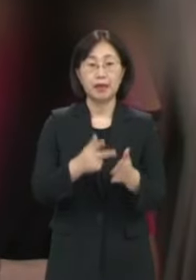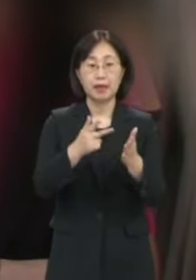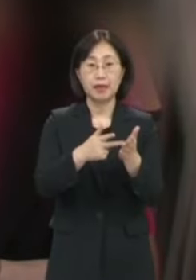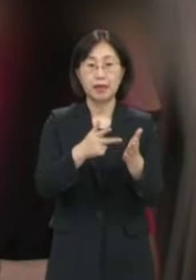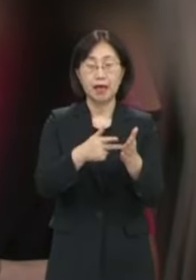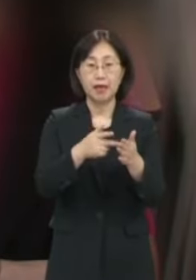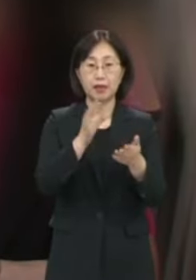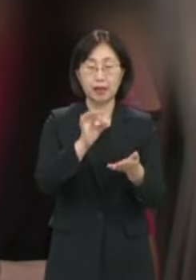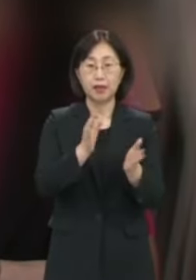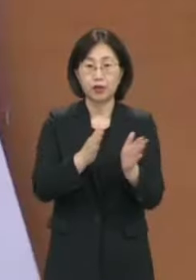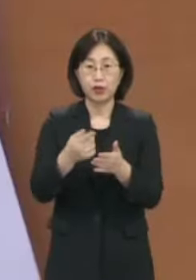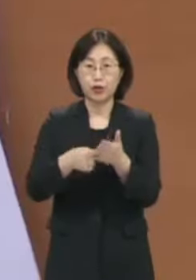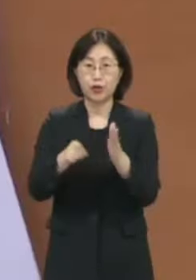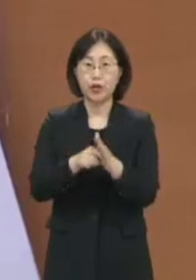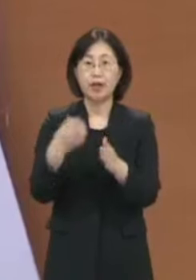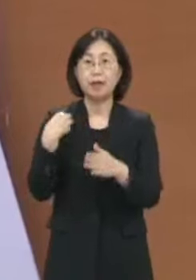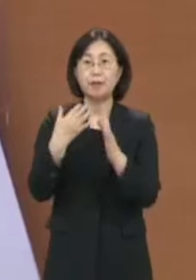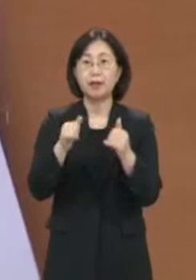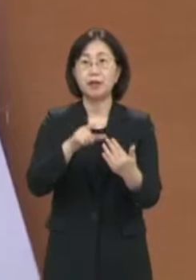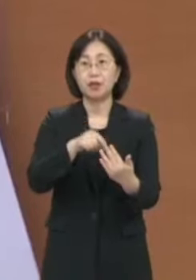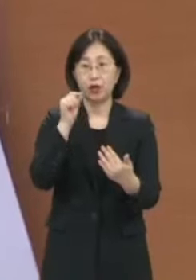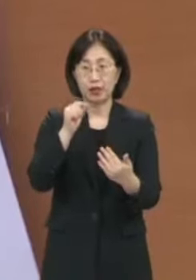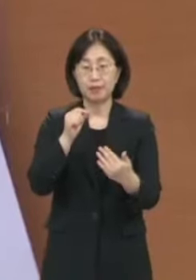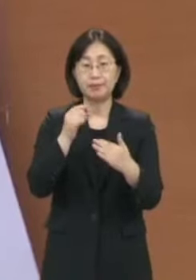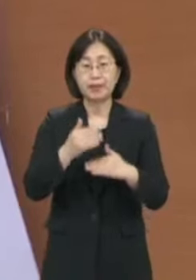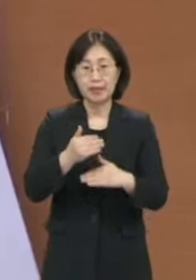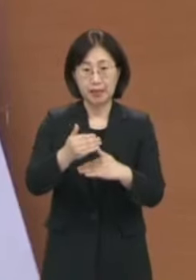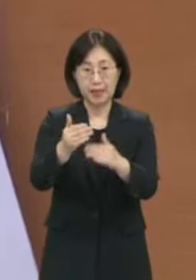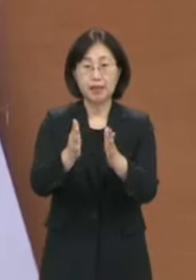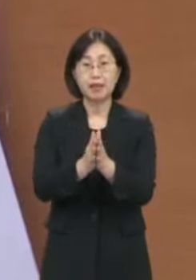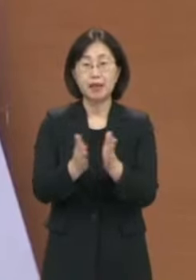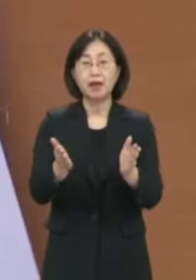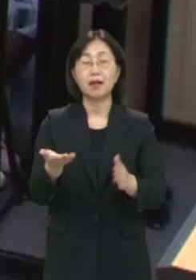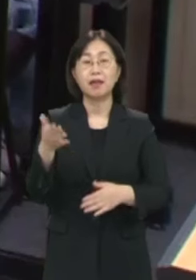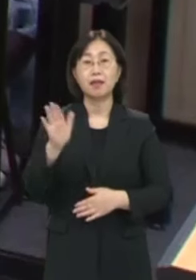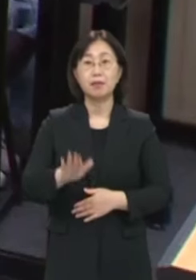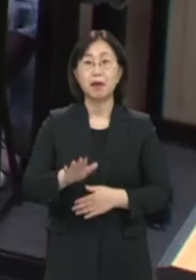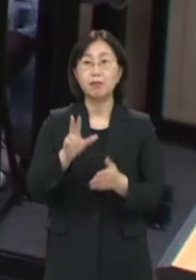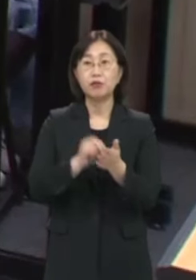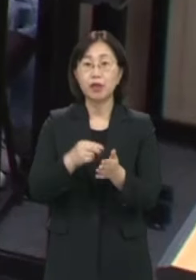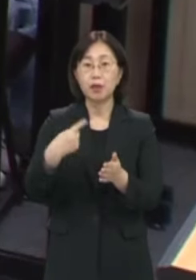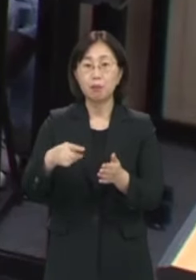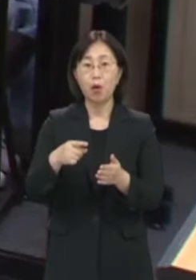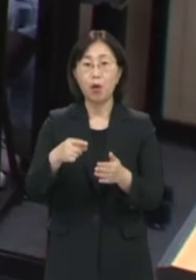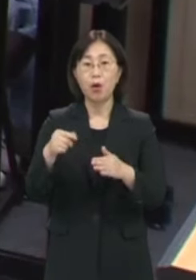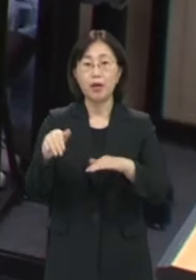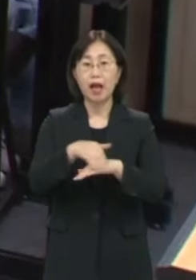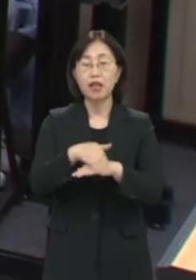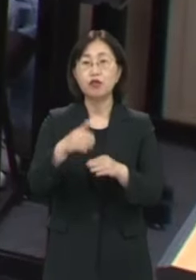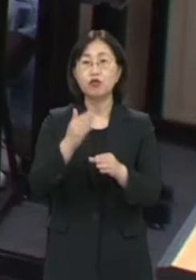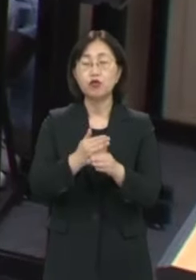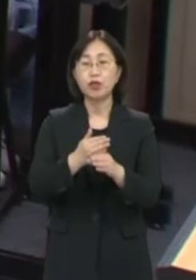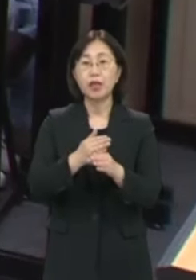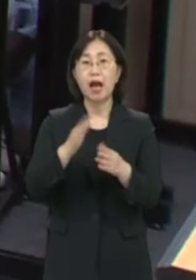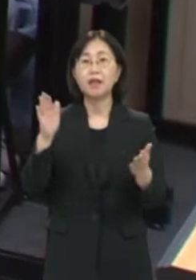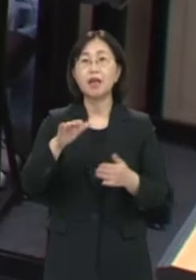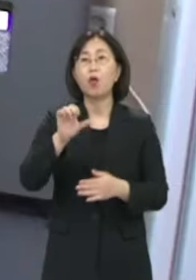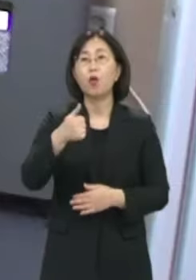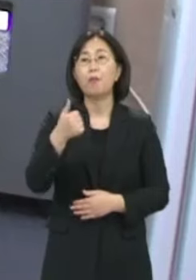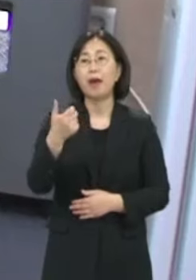위한 파산 관제인 선임 등 본격적인 파산 절차가 시작됐지만 문제는 재학 중인 570여 명의